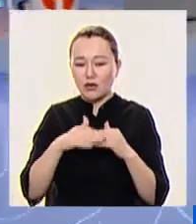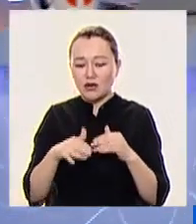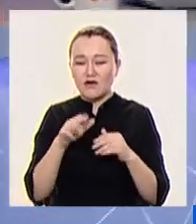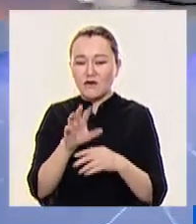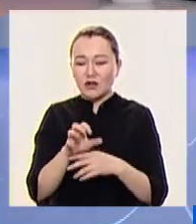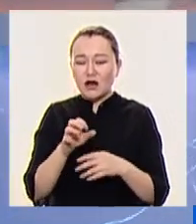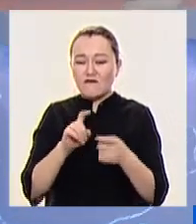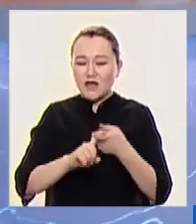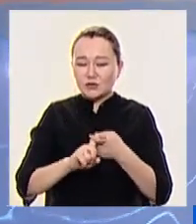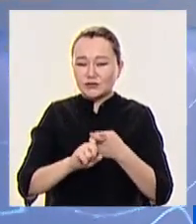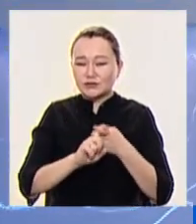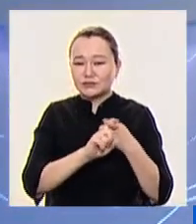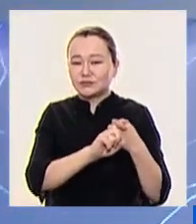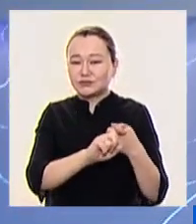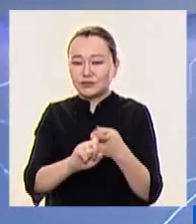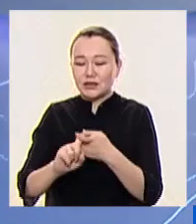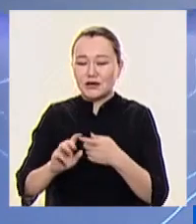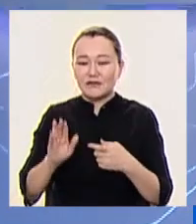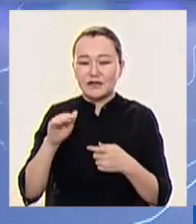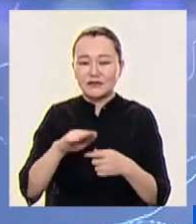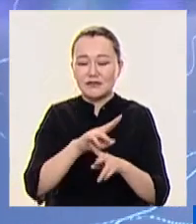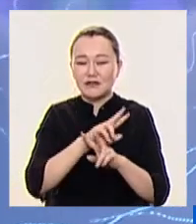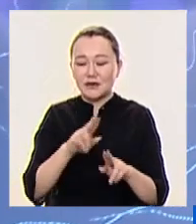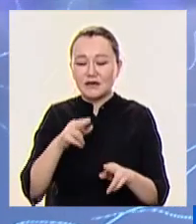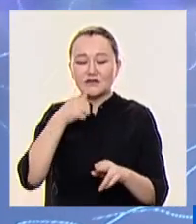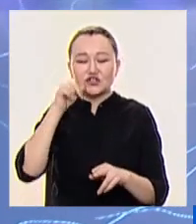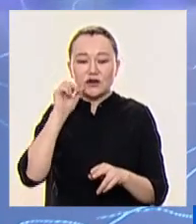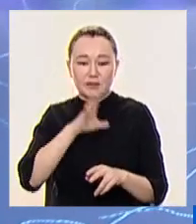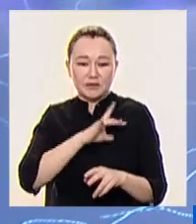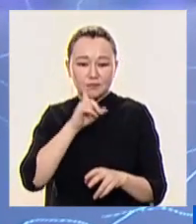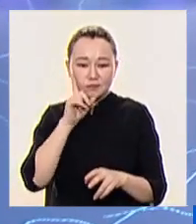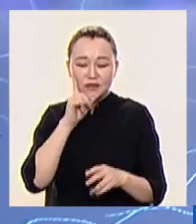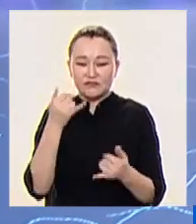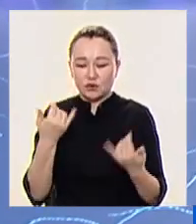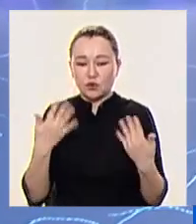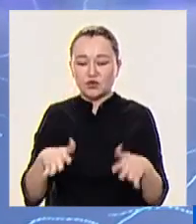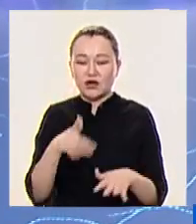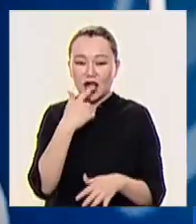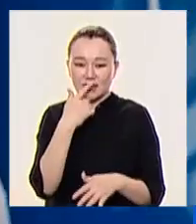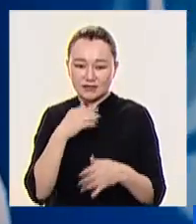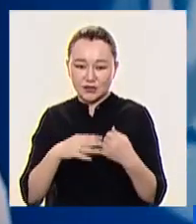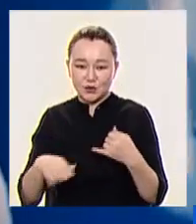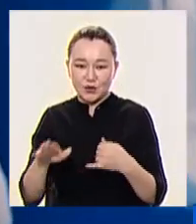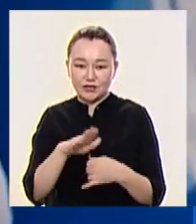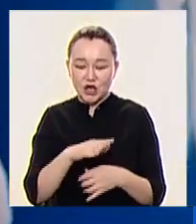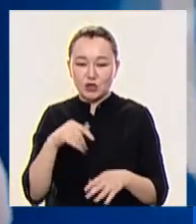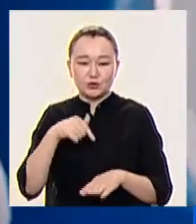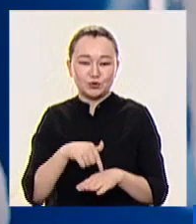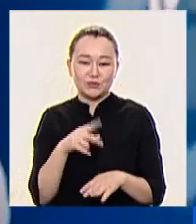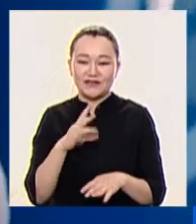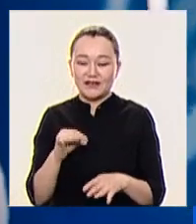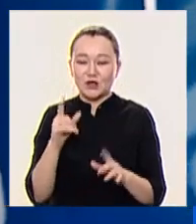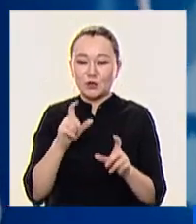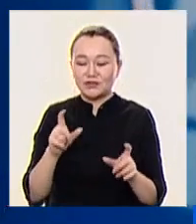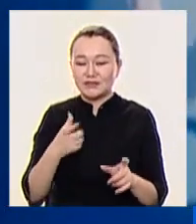Вирус распространяется волнообразно. Казалось бы, еще вчера регион был в зеленой зоне, а сегодня уже в красной. Чувствуют ли